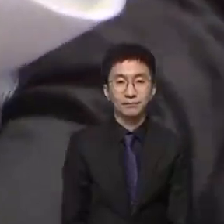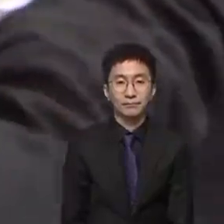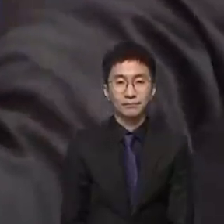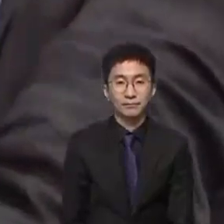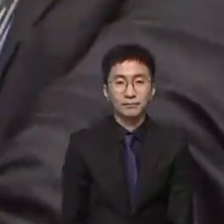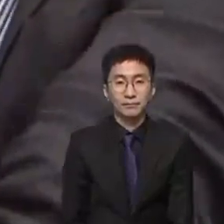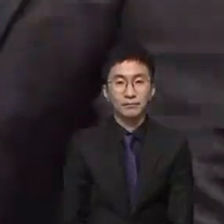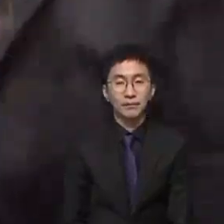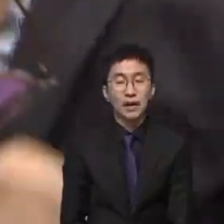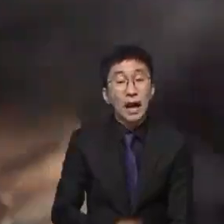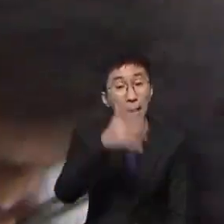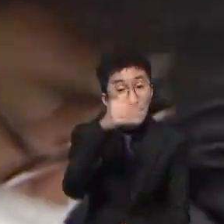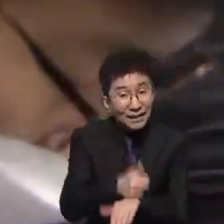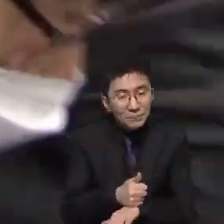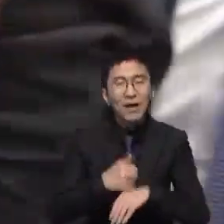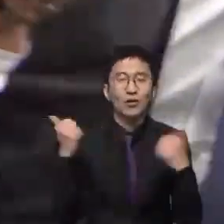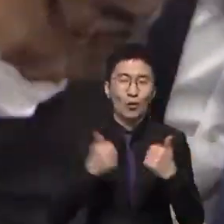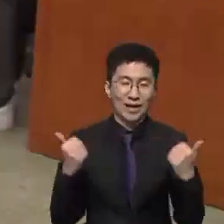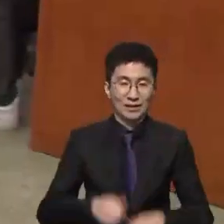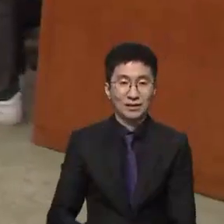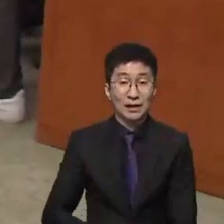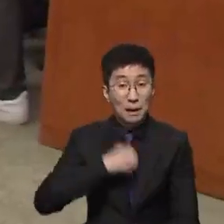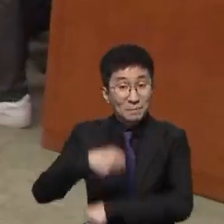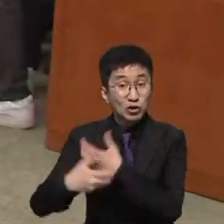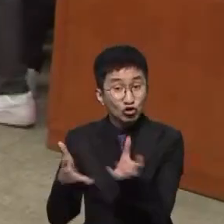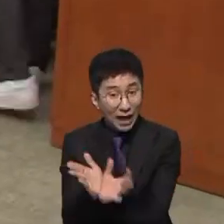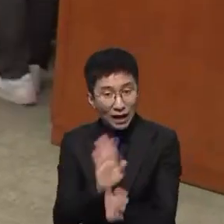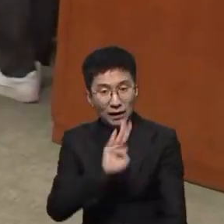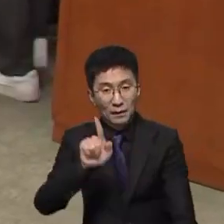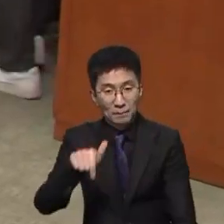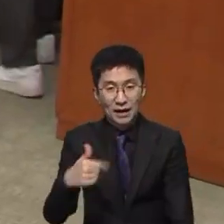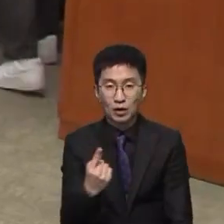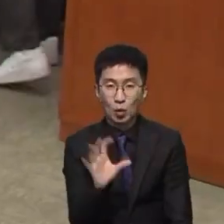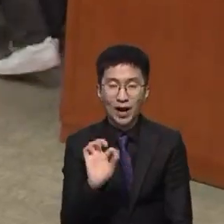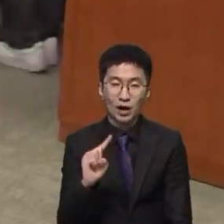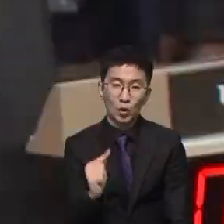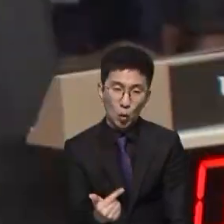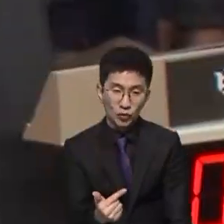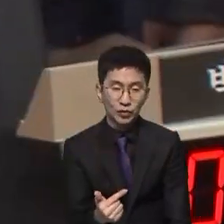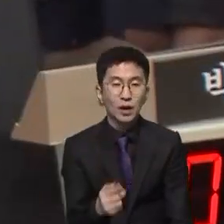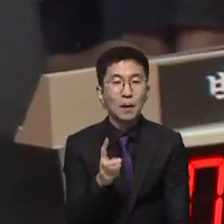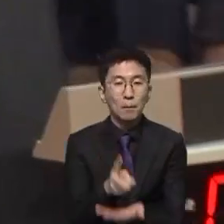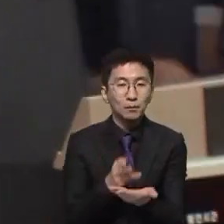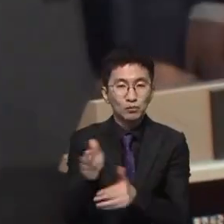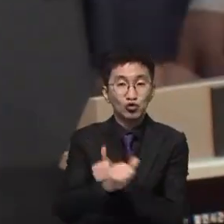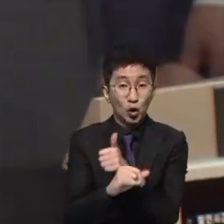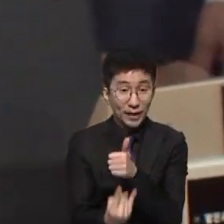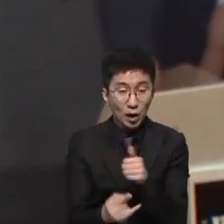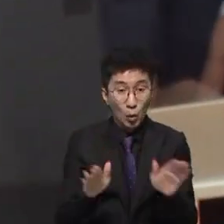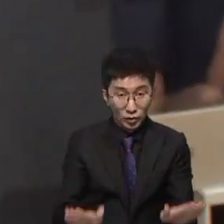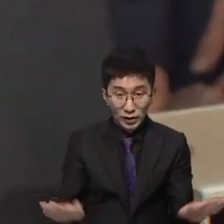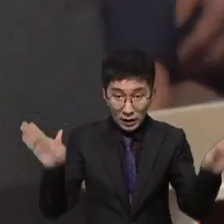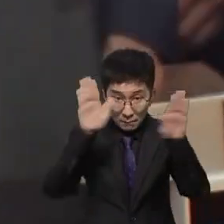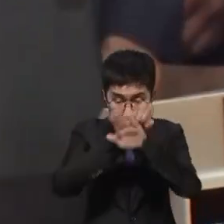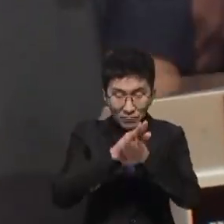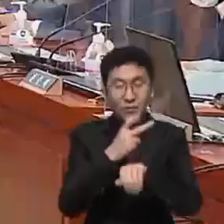남은 건 전체 회의. 민주당 소속 박강원 법사위원장이 오늘 새벽 0시 5분 법안을